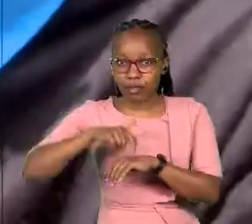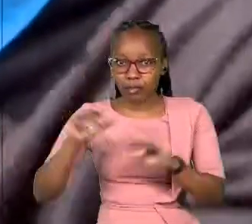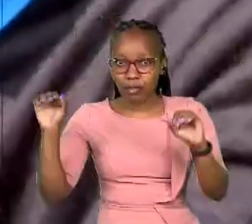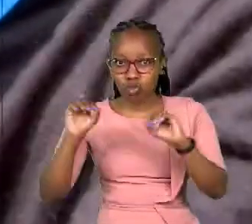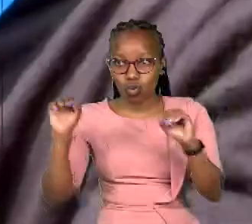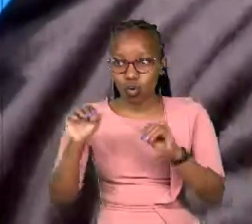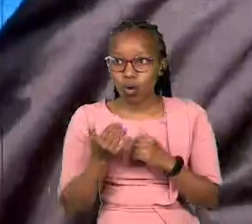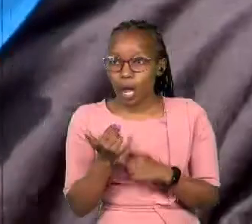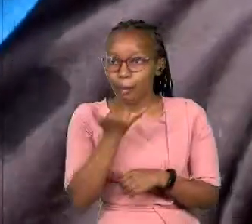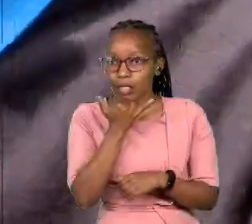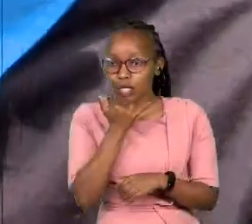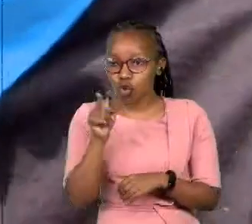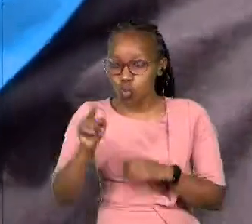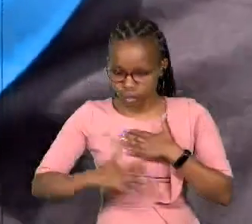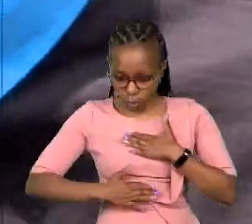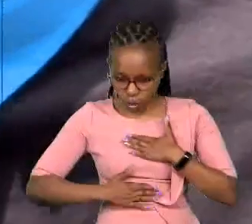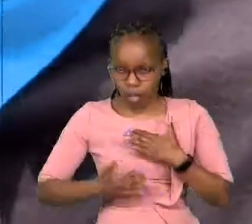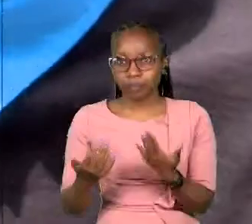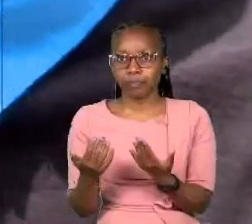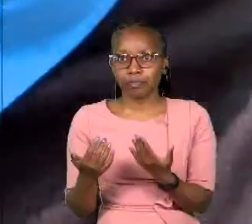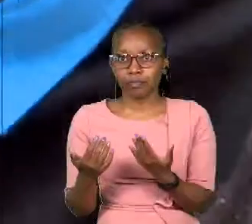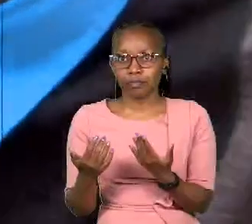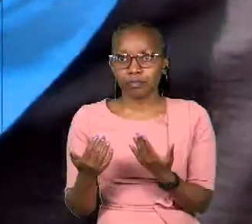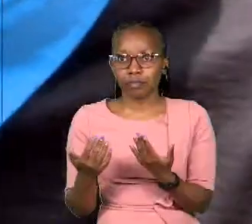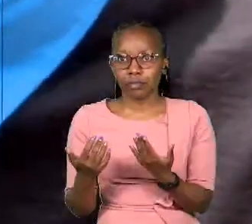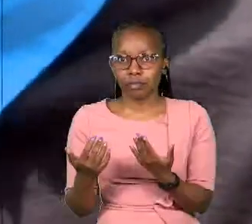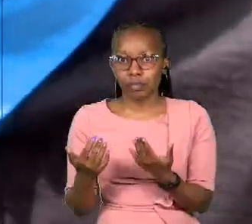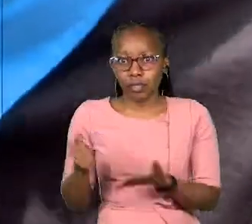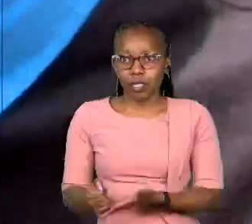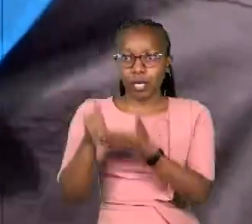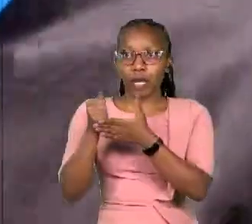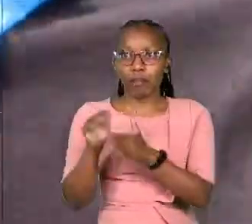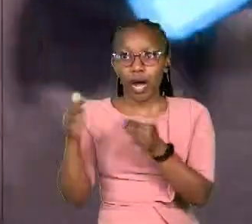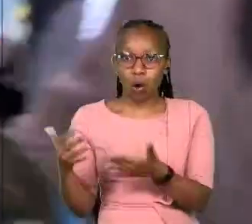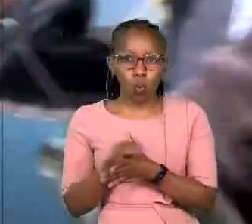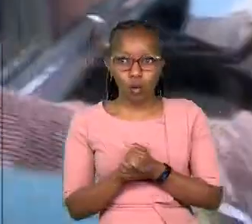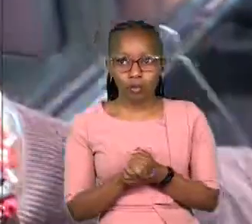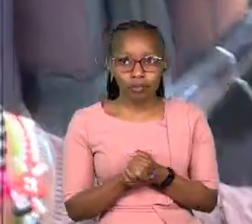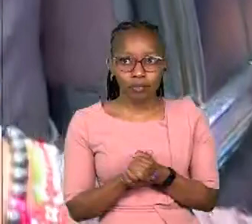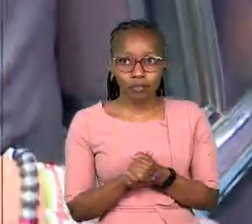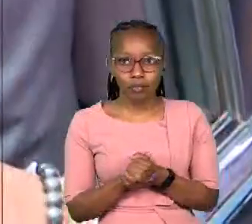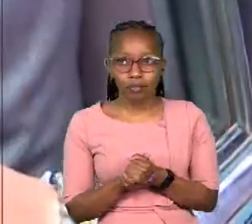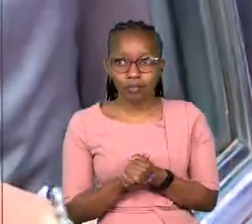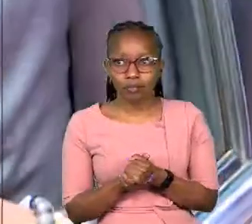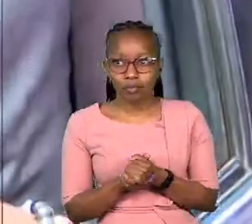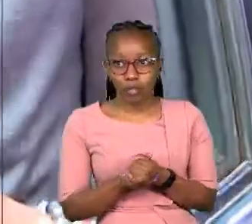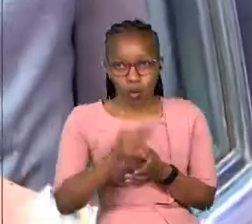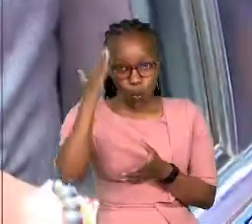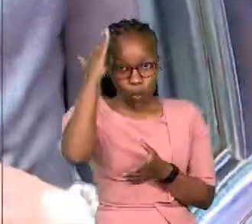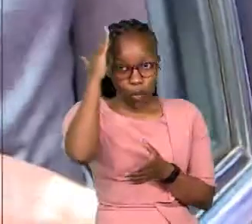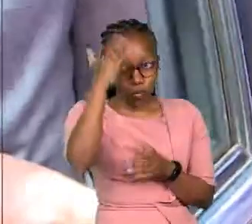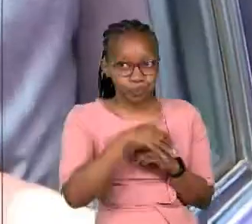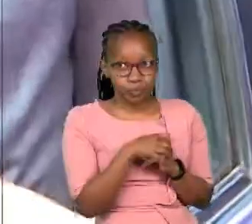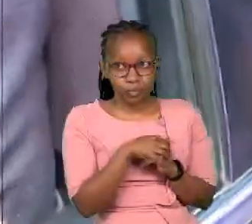Wewe kama mheshimiwa utafanya vipi kuhakikisha kwamba jamaa huyu amehukumiwa? Sisi tunajua jamaa